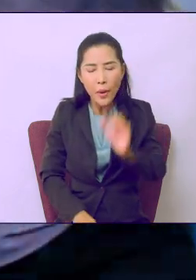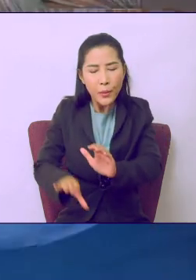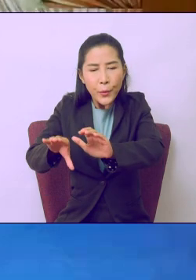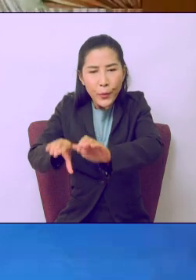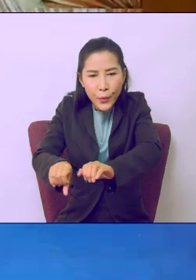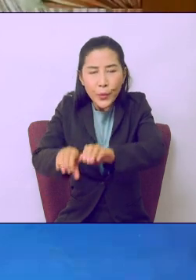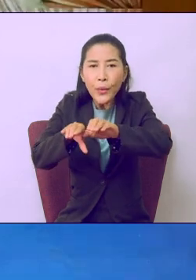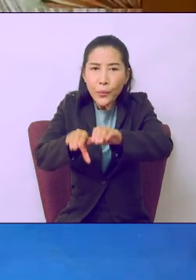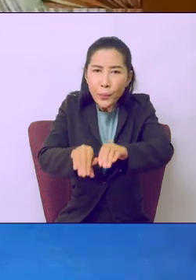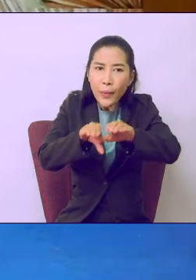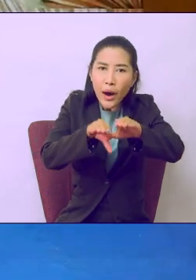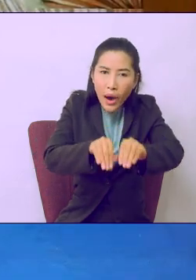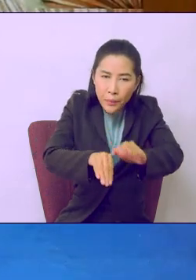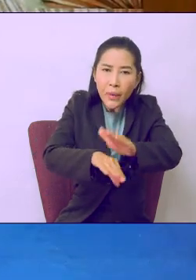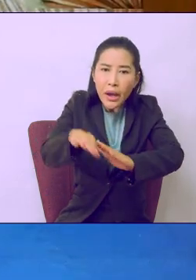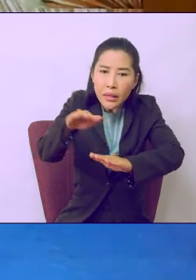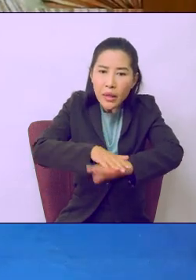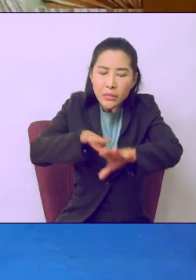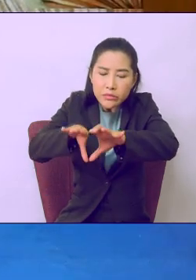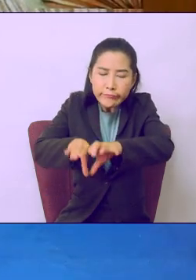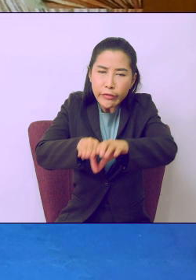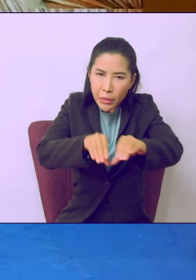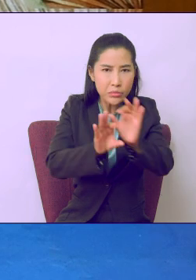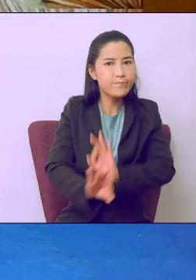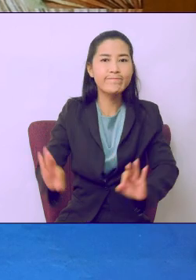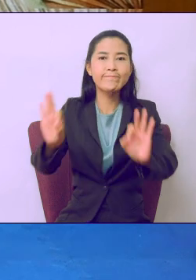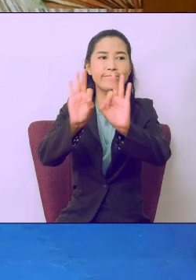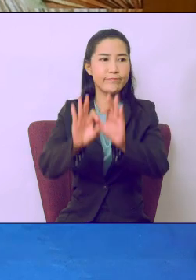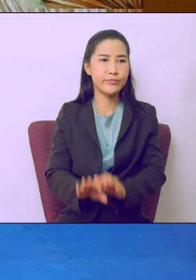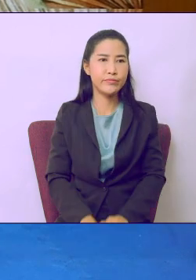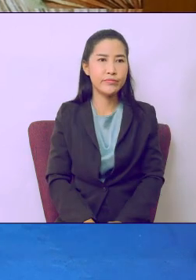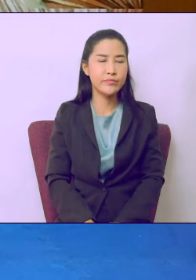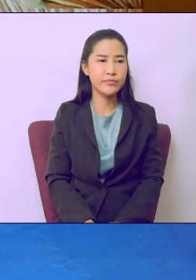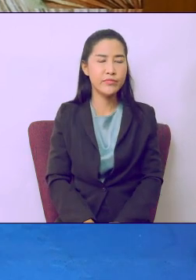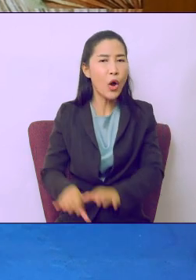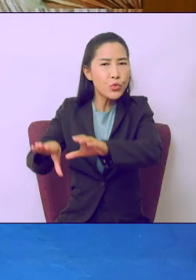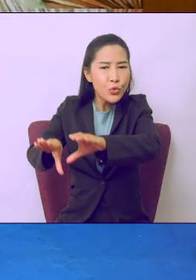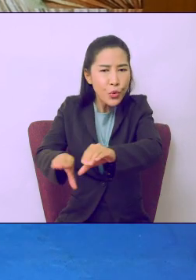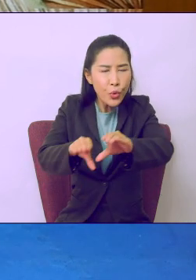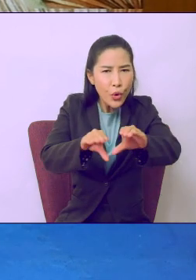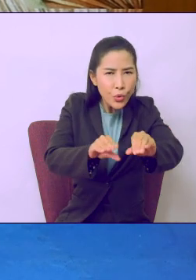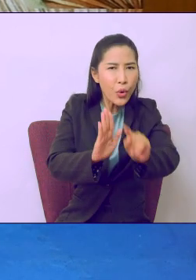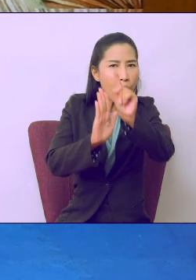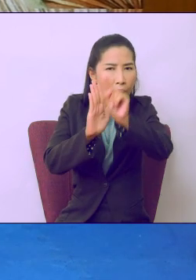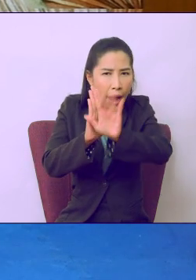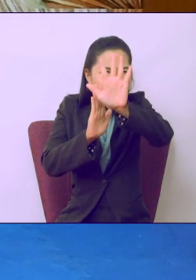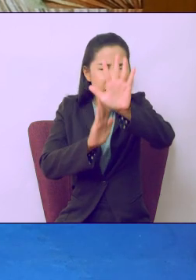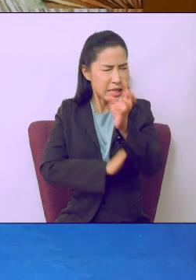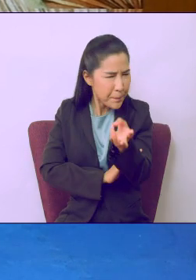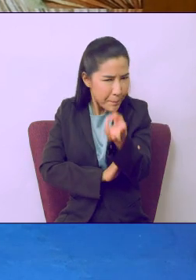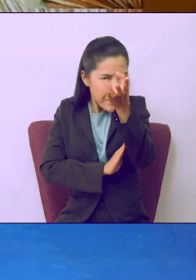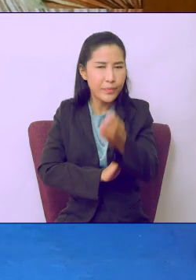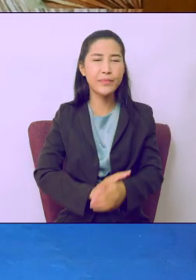ครับเพราะเป็นเรื่องเซ็นซี่ที่ที่เชื่อมต่อกันได้เลยนะครับอ่ะมานวดตัวนิดนึงขอ 5นาทีนะลูกนะอีกนิดเดียวจะเสร็จ